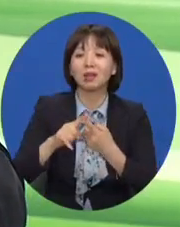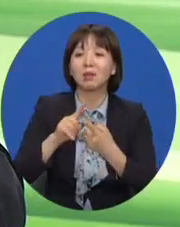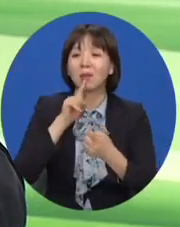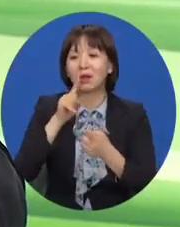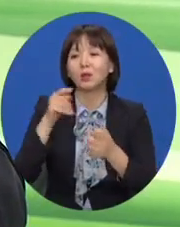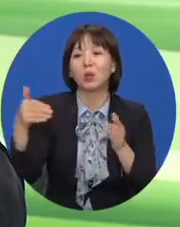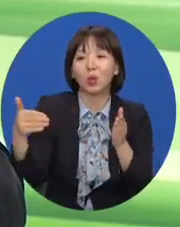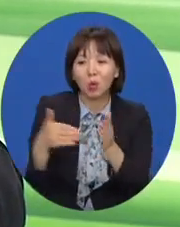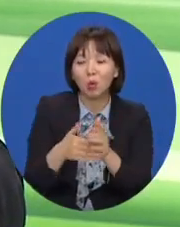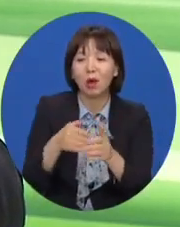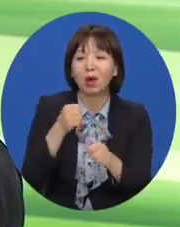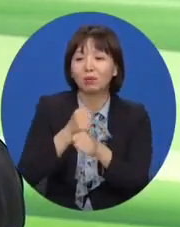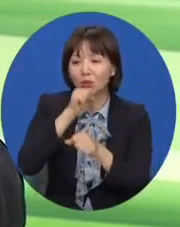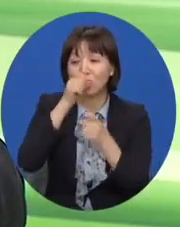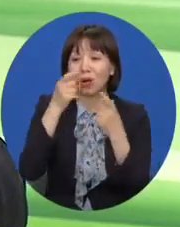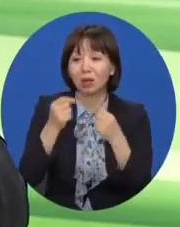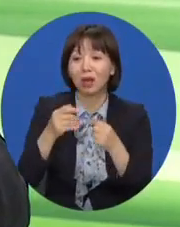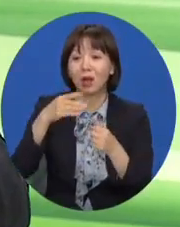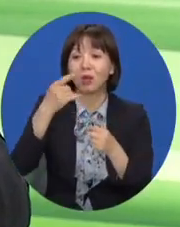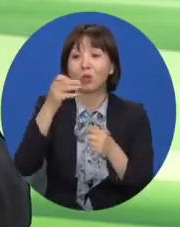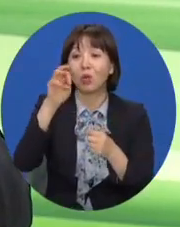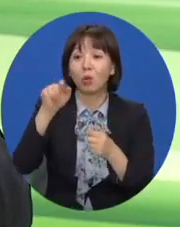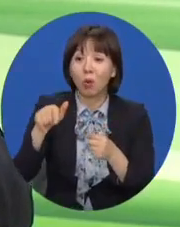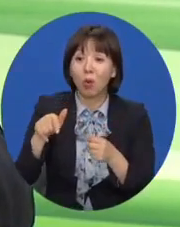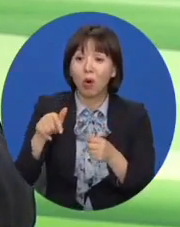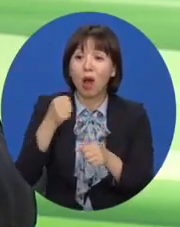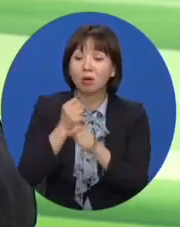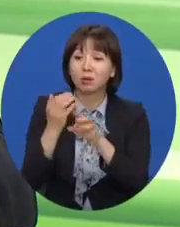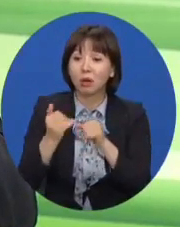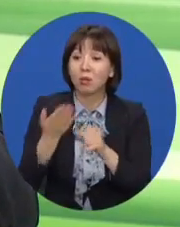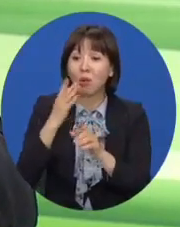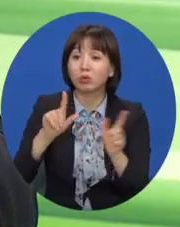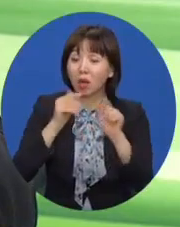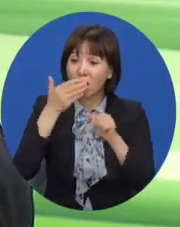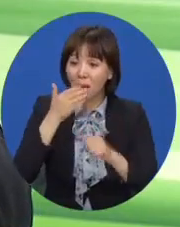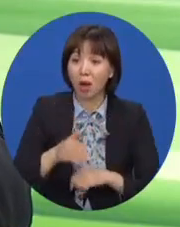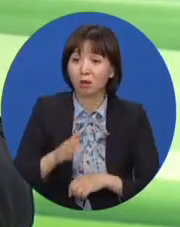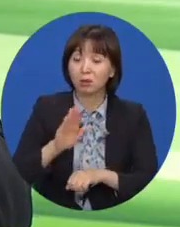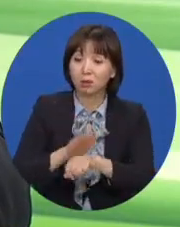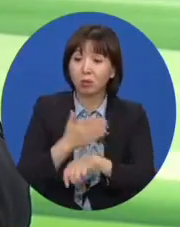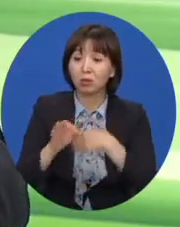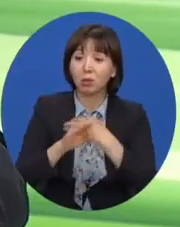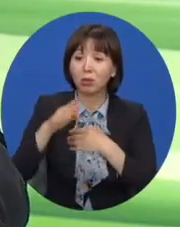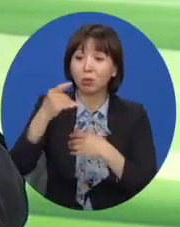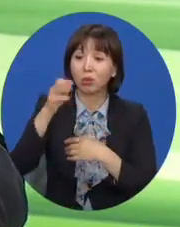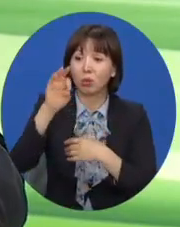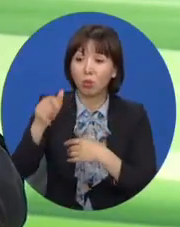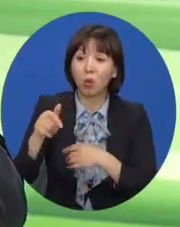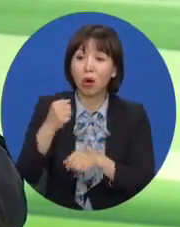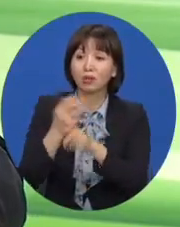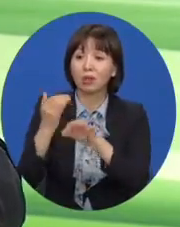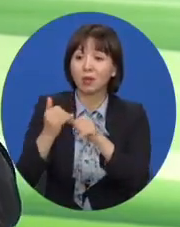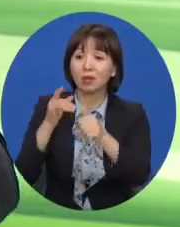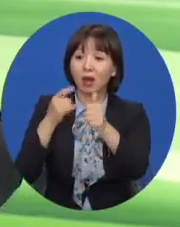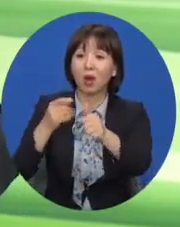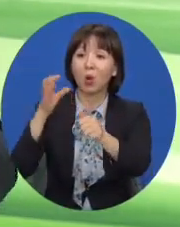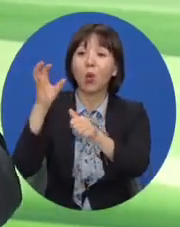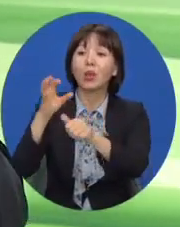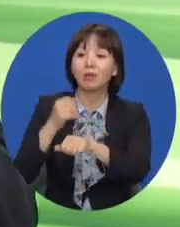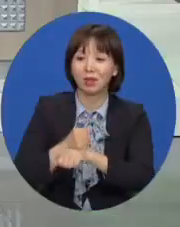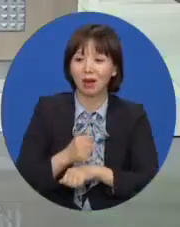좋겠다. 그래도 토목공사 하는 사람들도 먹고 살지 않습니까? 잘못하면 토목공사 하시는 분들한테 혼납니다.